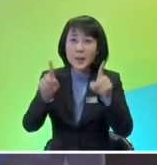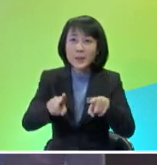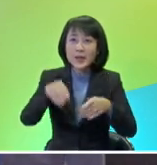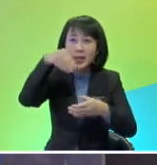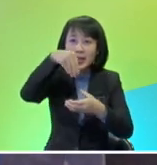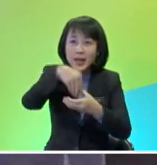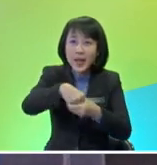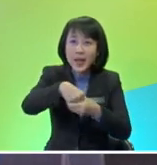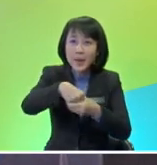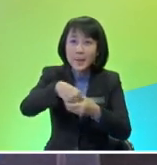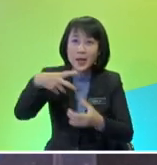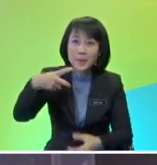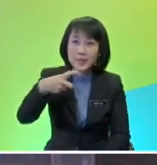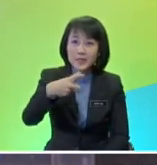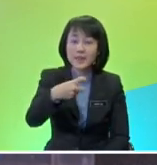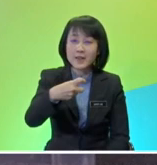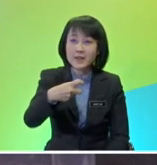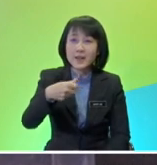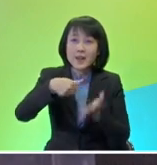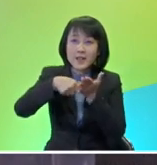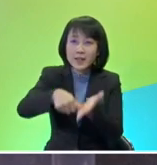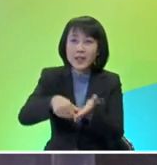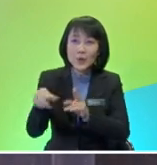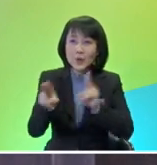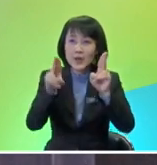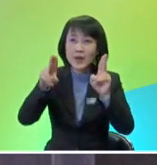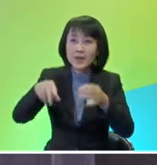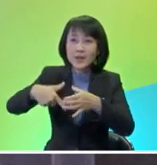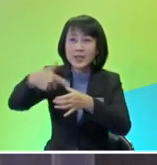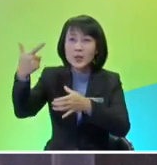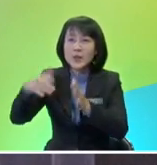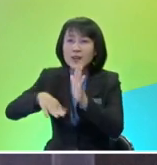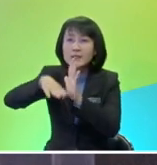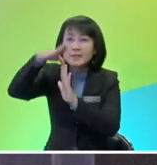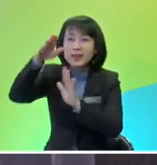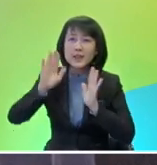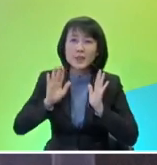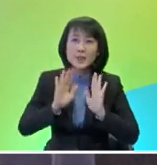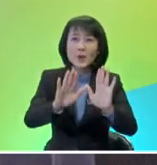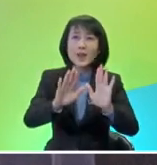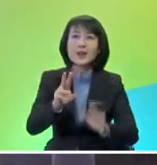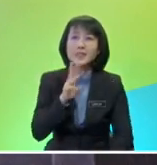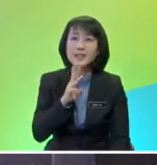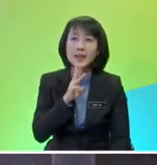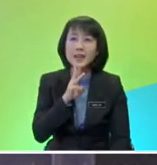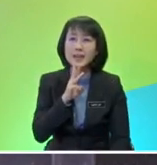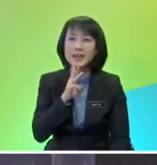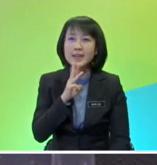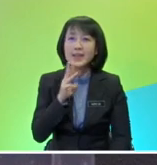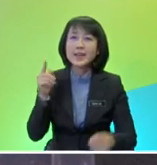Jadi tekanan udara di luar yang lebih tinggi akan menolak cecair ke dalam pichagari